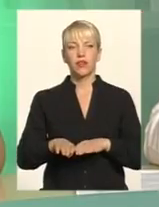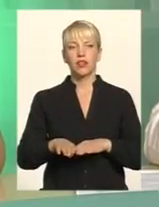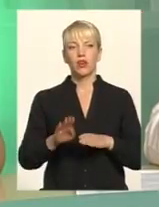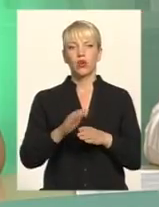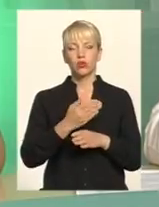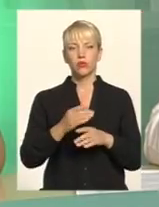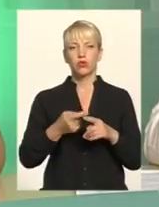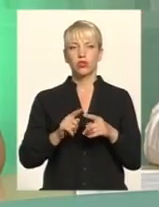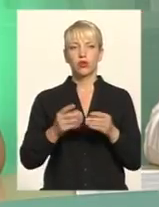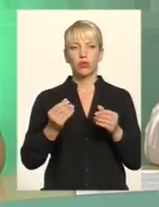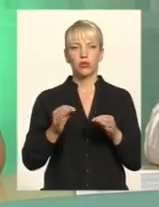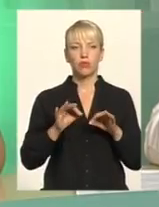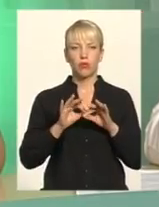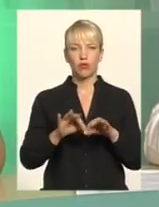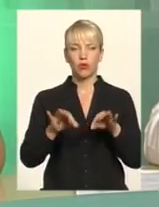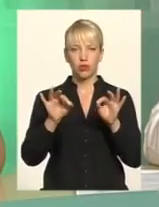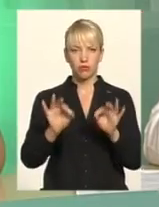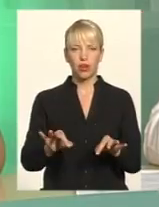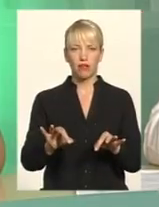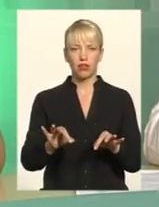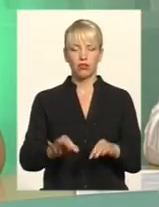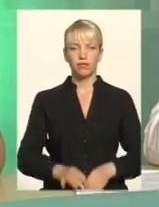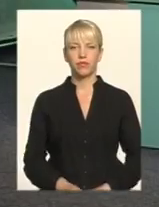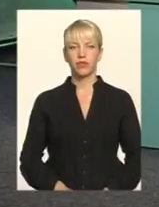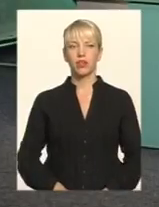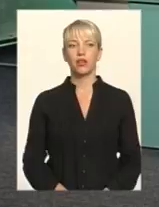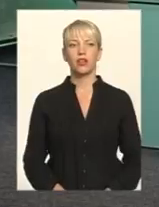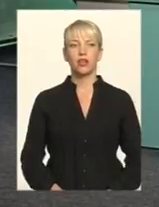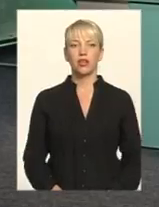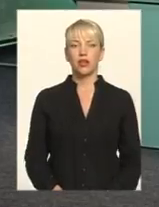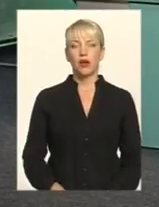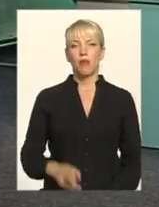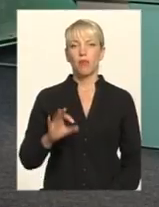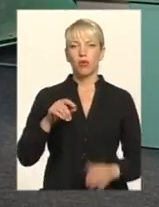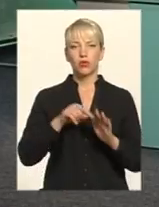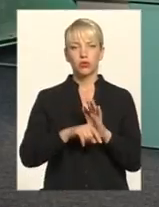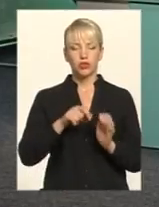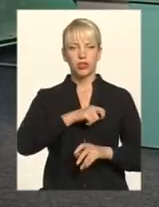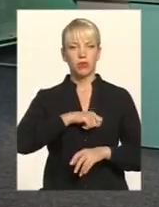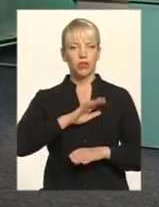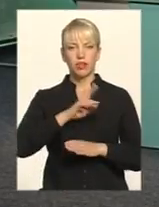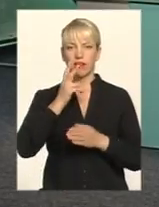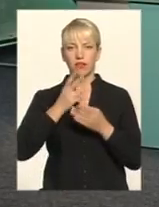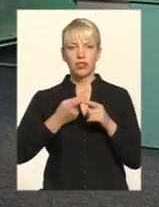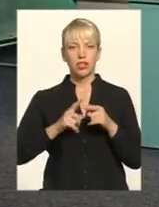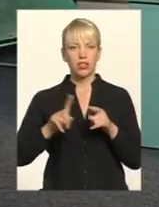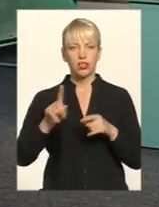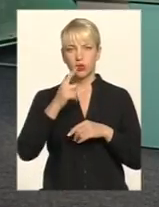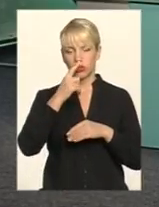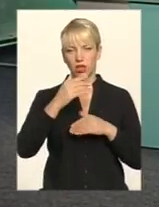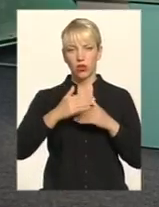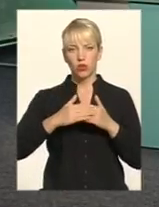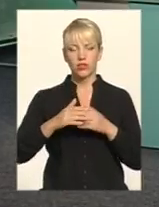коштів проведений раціонально і правильно. Тобто, по суті, депутати, не дивлячись на те, що на носі